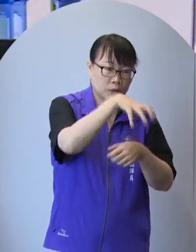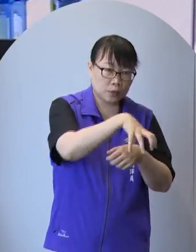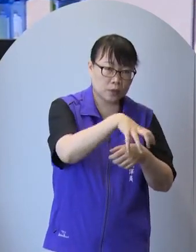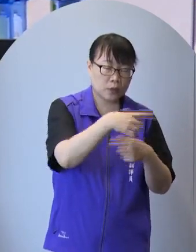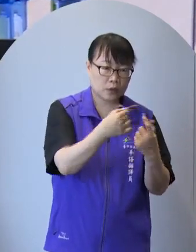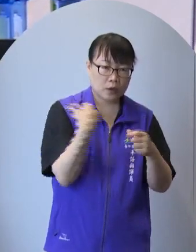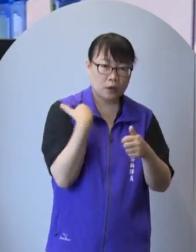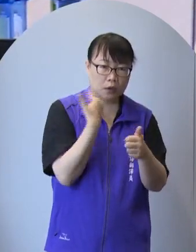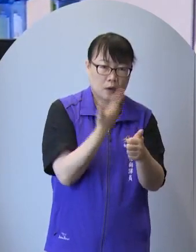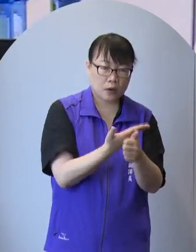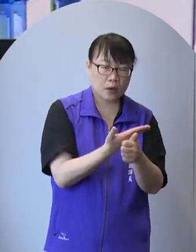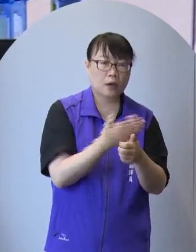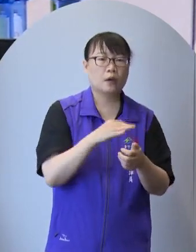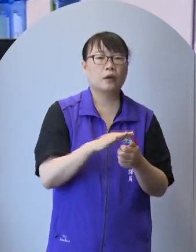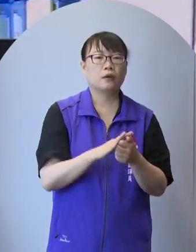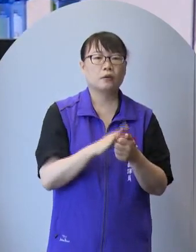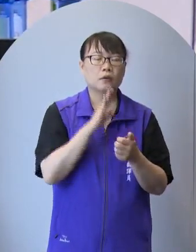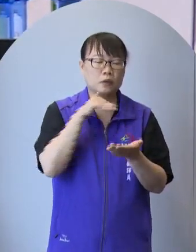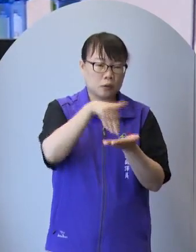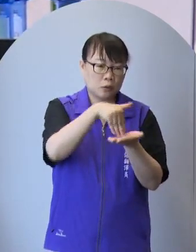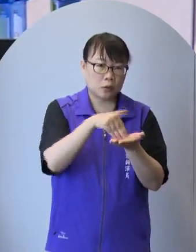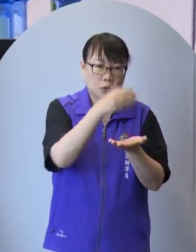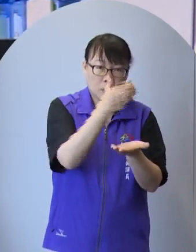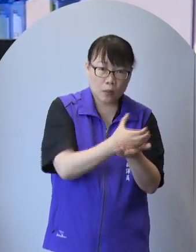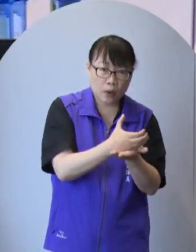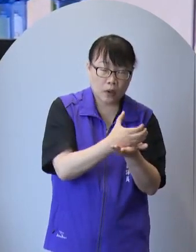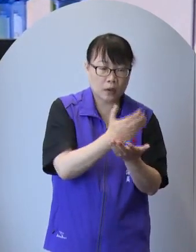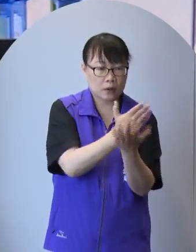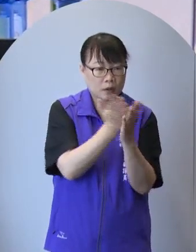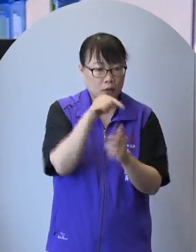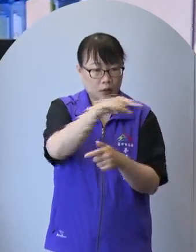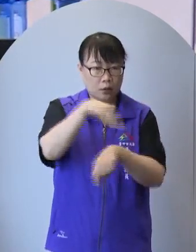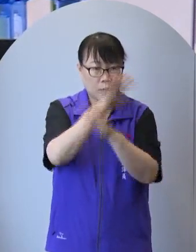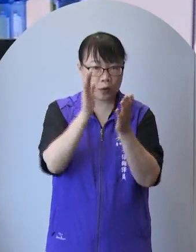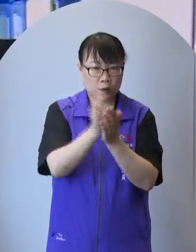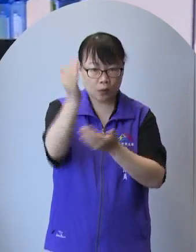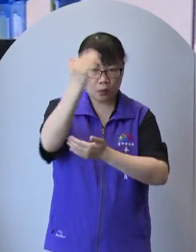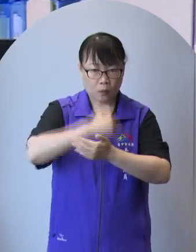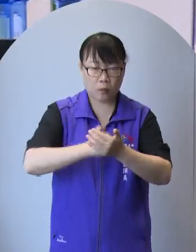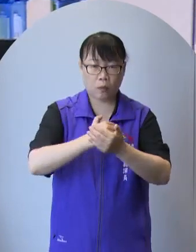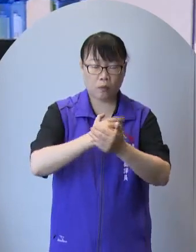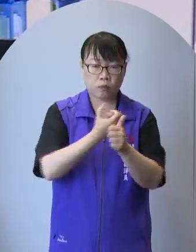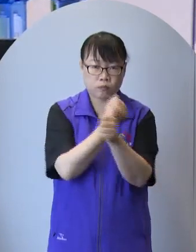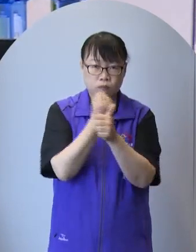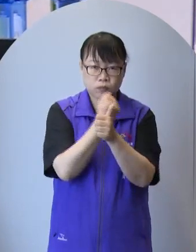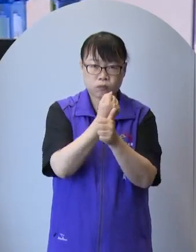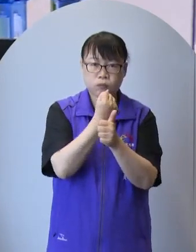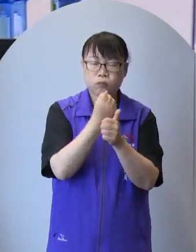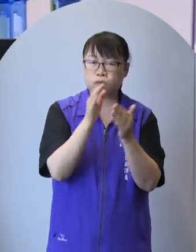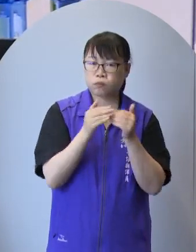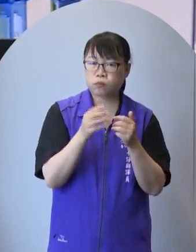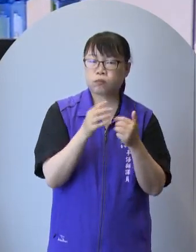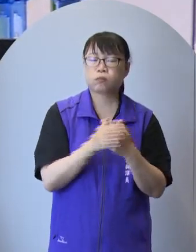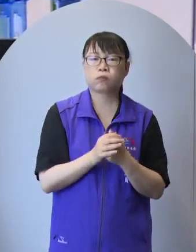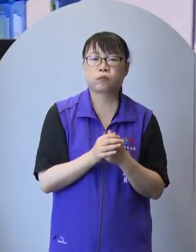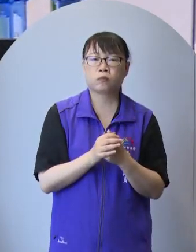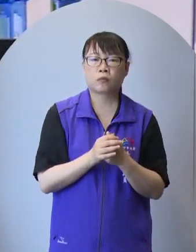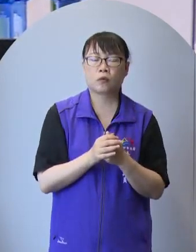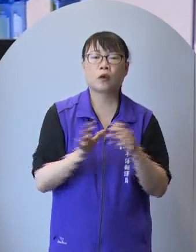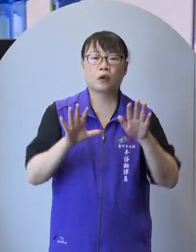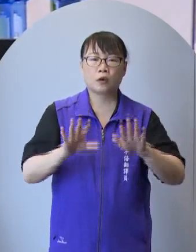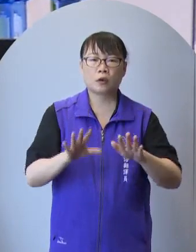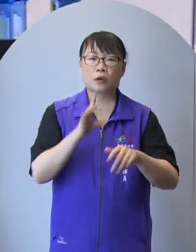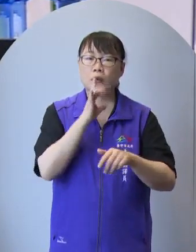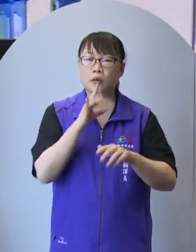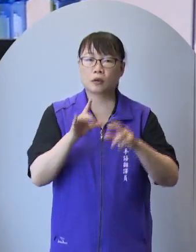个塑胶杯，一次性的塑胶杯哈，通通受到规范哈。从10月1号开始，本市全